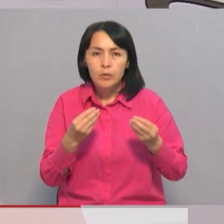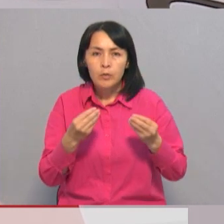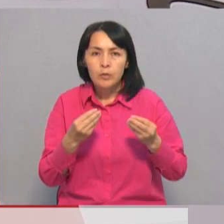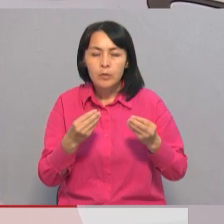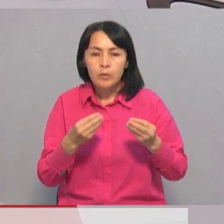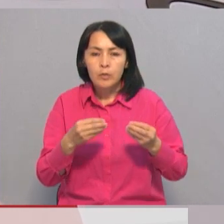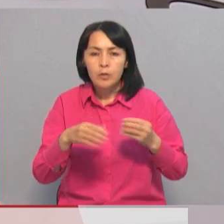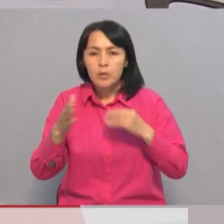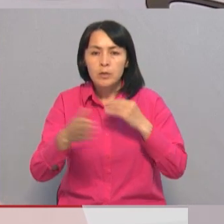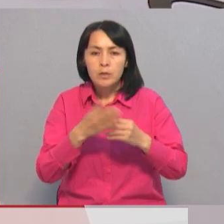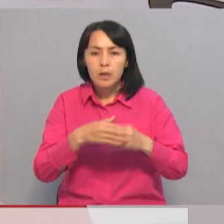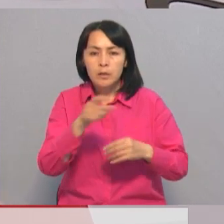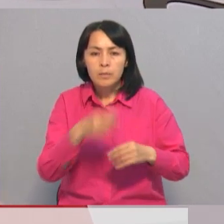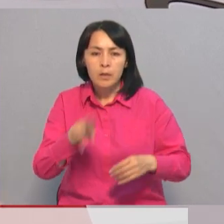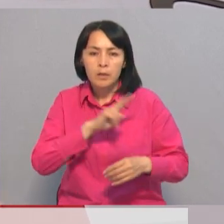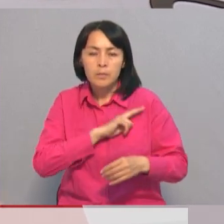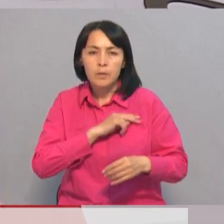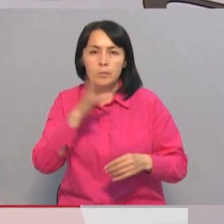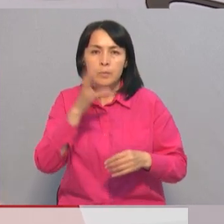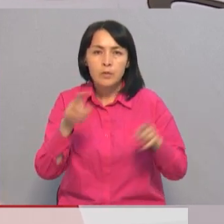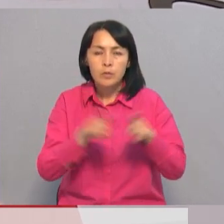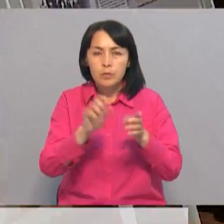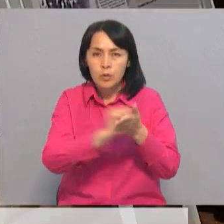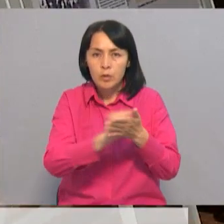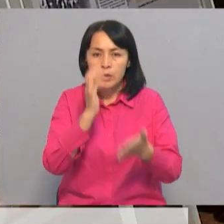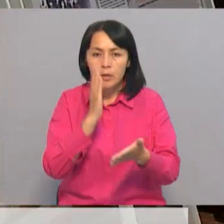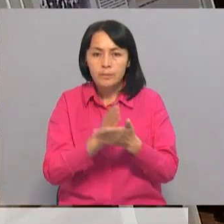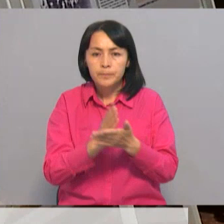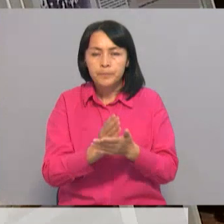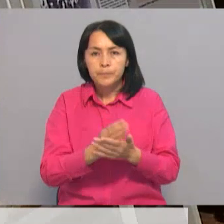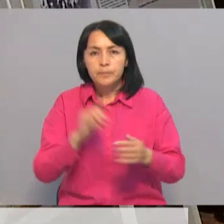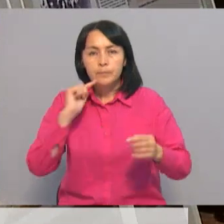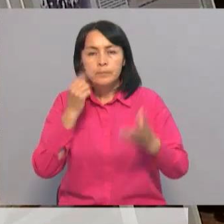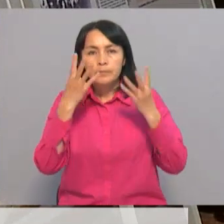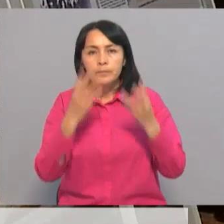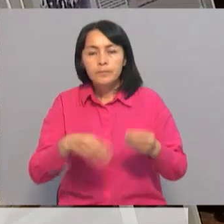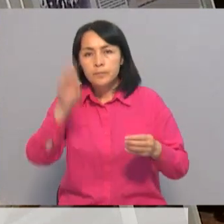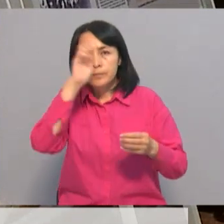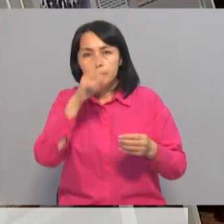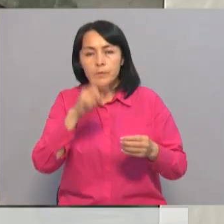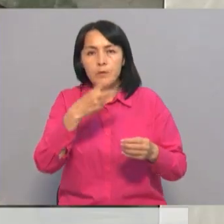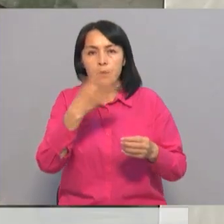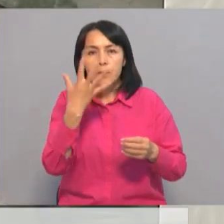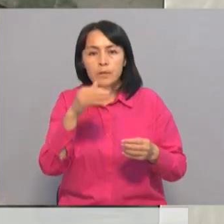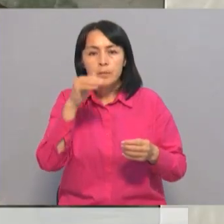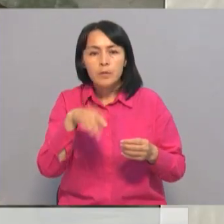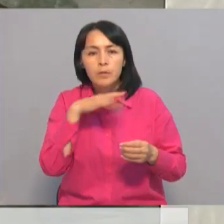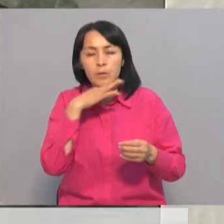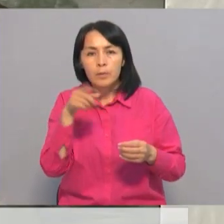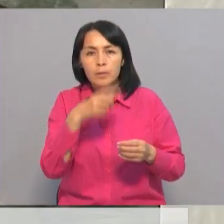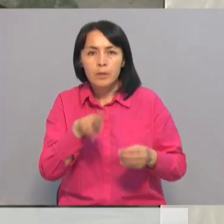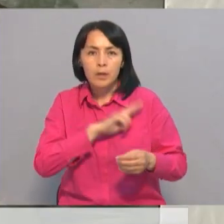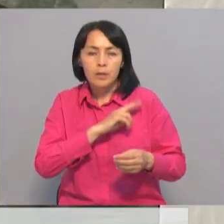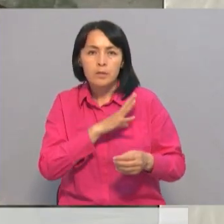жазсыз жазылған азаматтарымыздың 500-ге жуық құжаттары бар. Зобалаң жылдары елімізде 125 мыңнан астам адам қуғынға